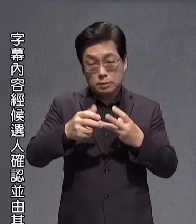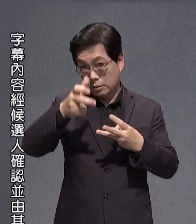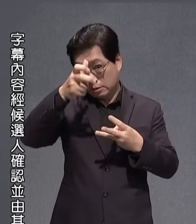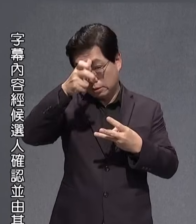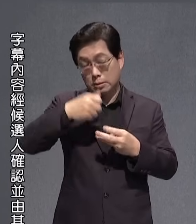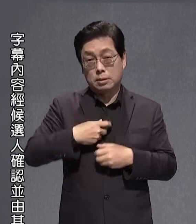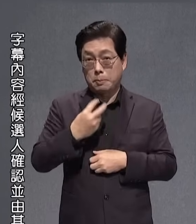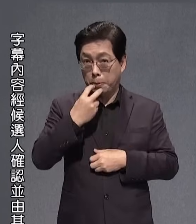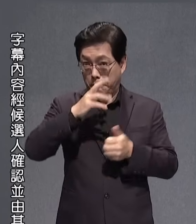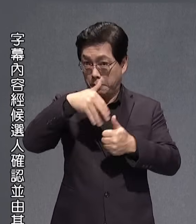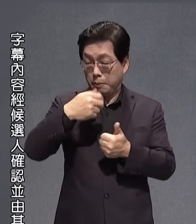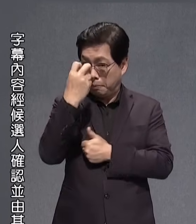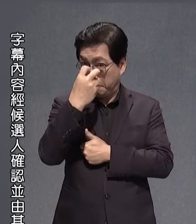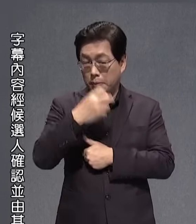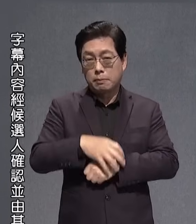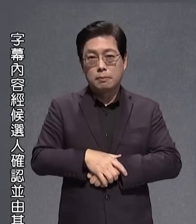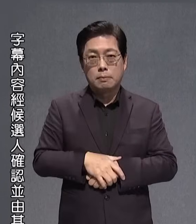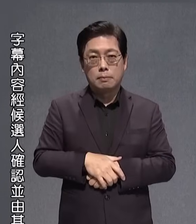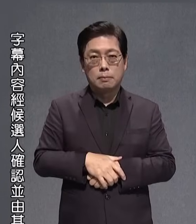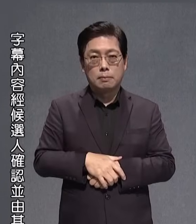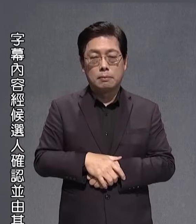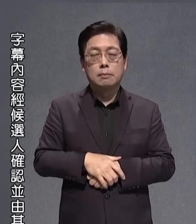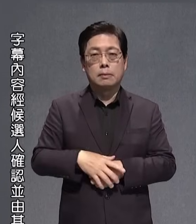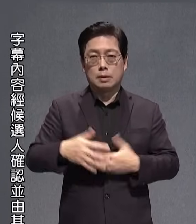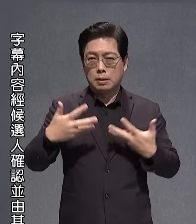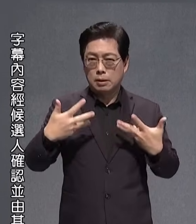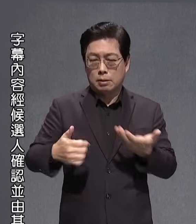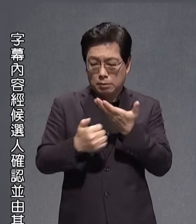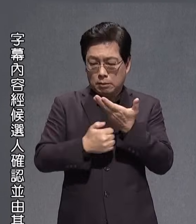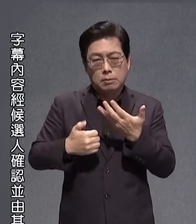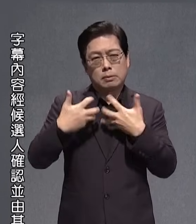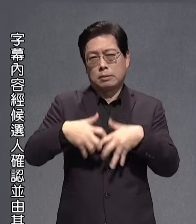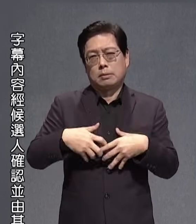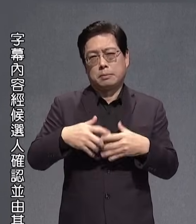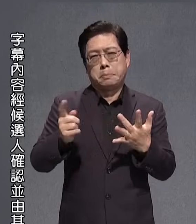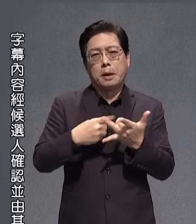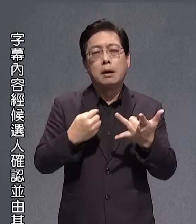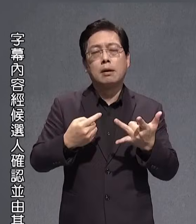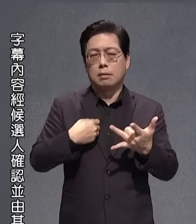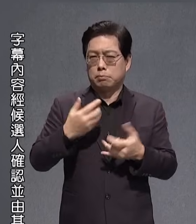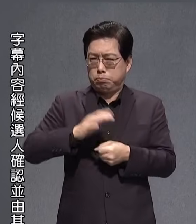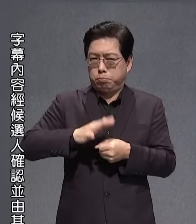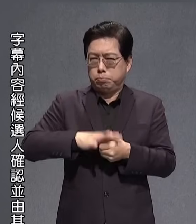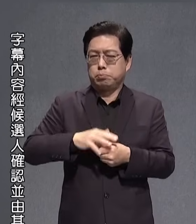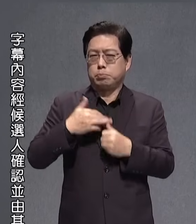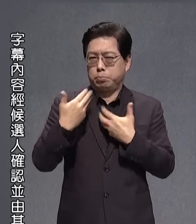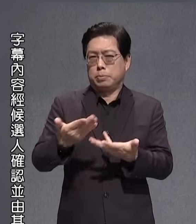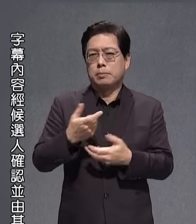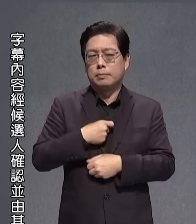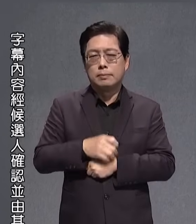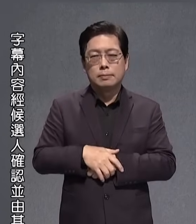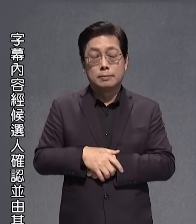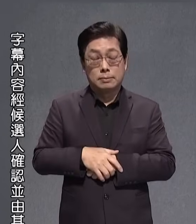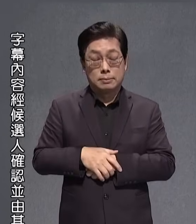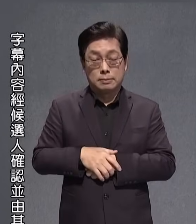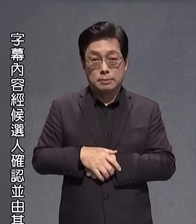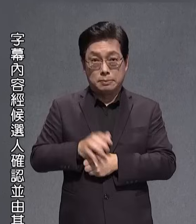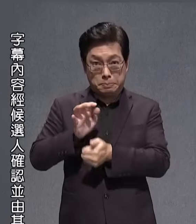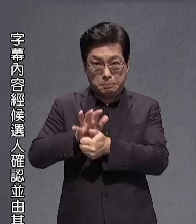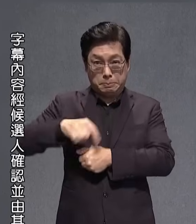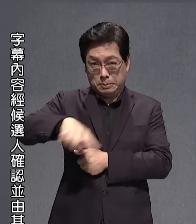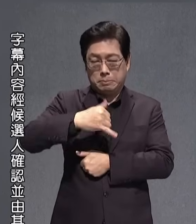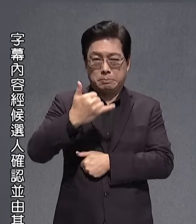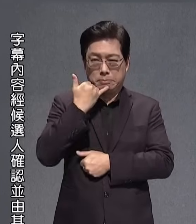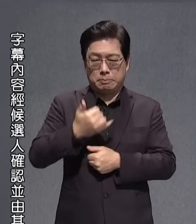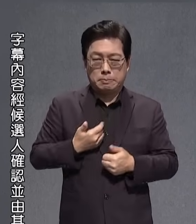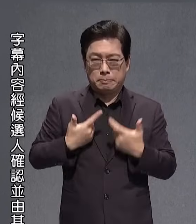盘查的时候少了很多查验毒品的仪器，我们要给它补到足，让它有办法发挥最大